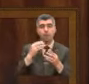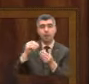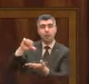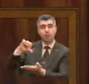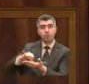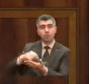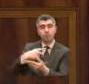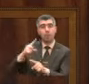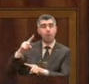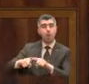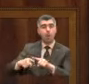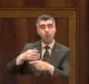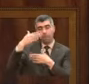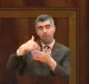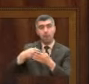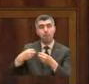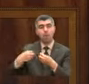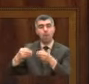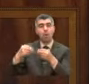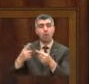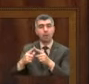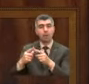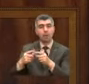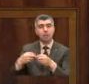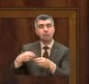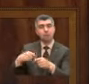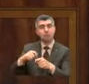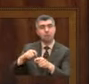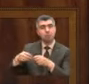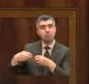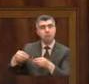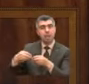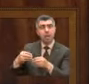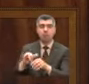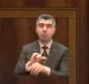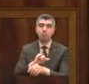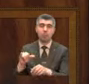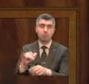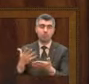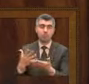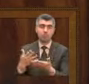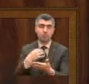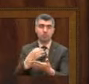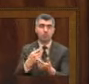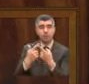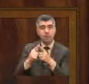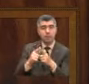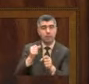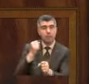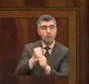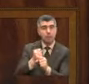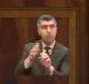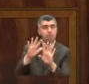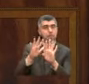انه يعني عند المغرب يعني ياخذ واحد المسار اللي هو جدي وطبيعي فيما يخص العمل البيئي. ولهذا